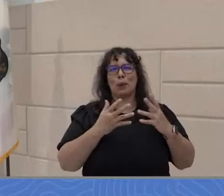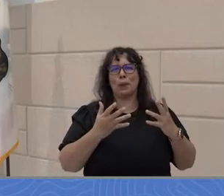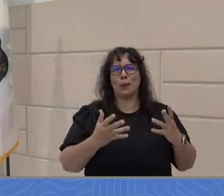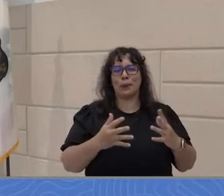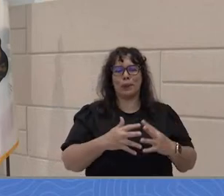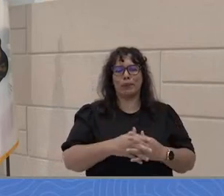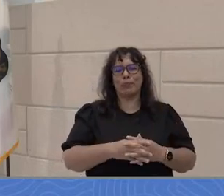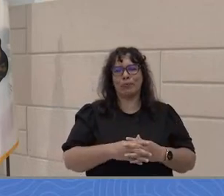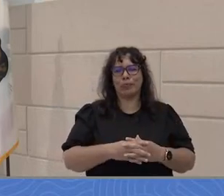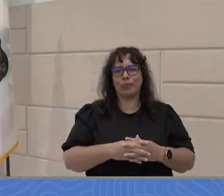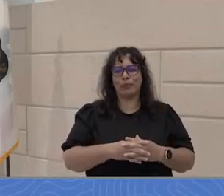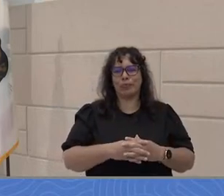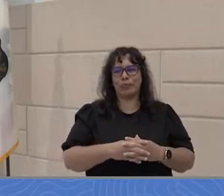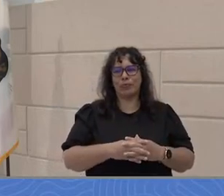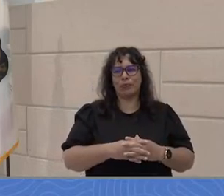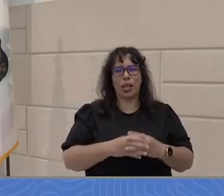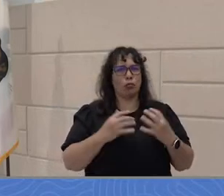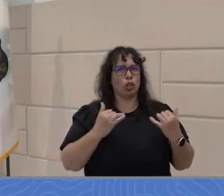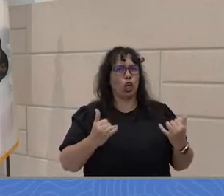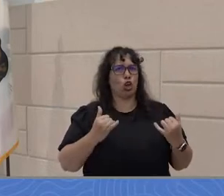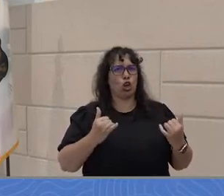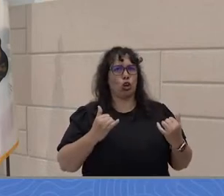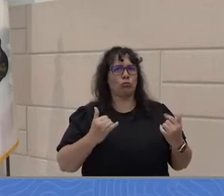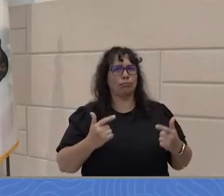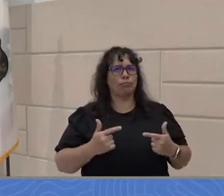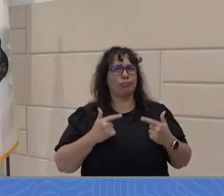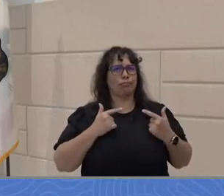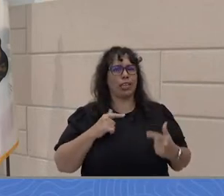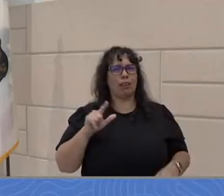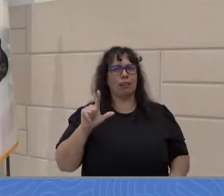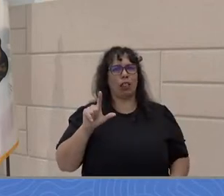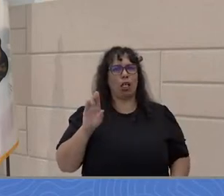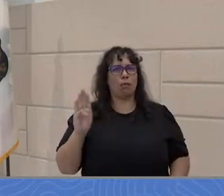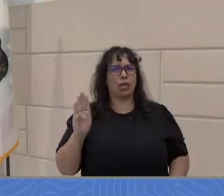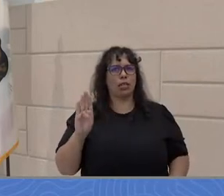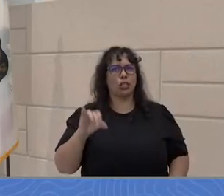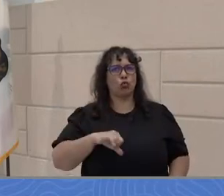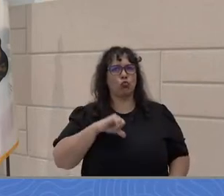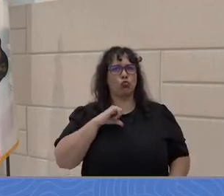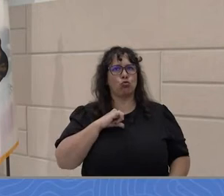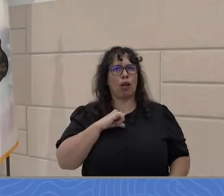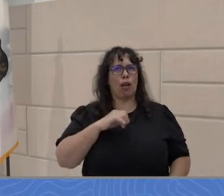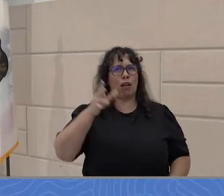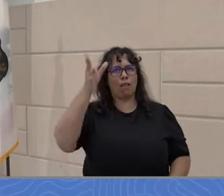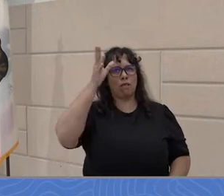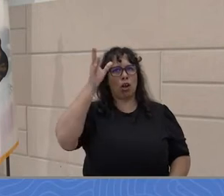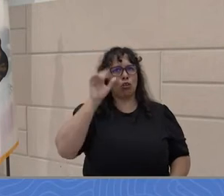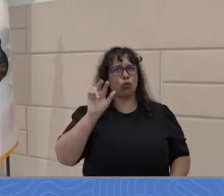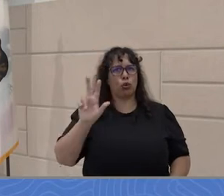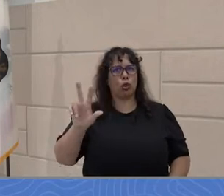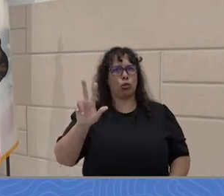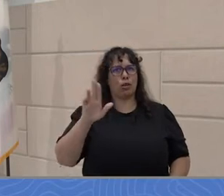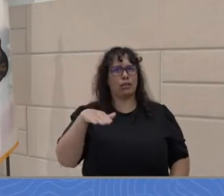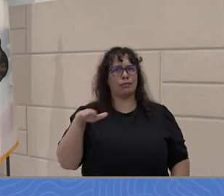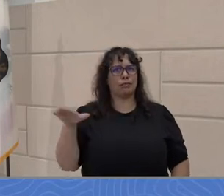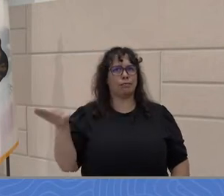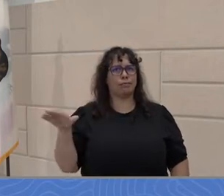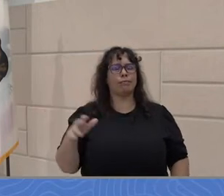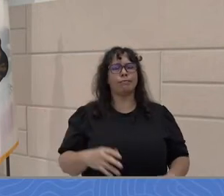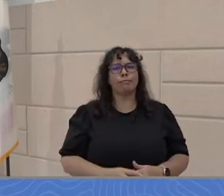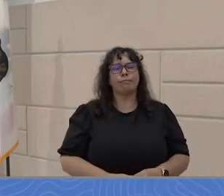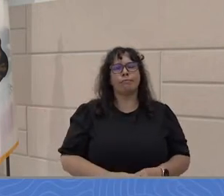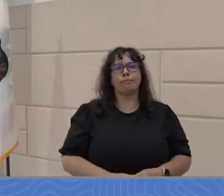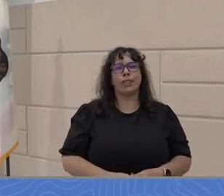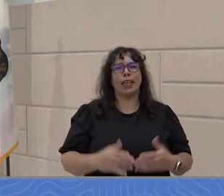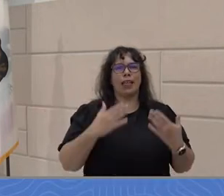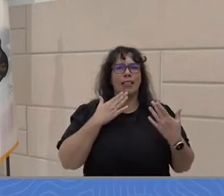កតាមលេខទូរស័ព្ទគាត់ឈ្មោះ Edward Glenn លោកមានជាអពុក